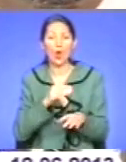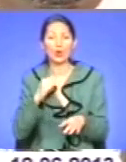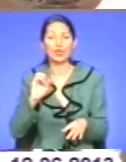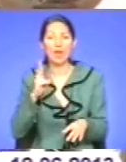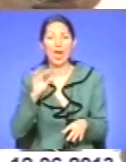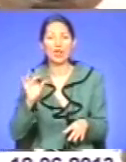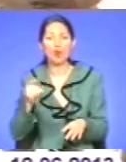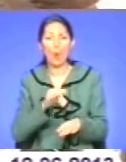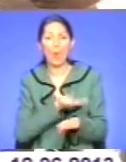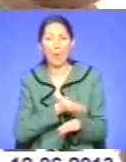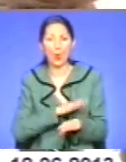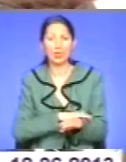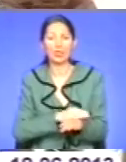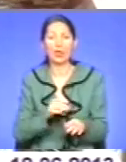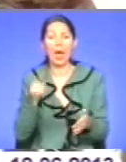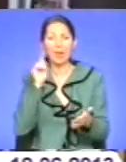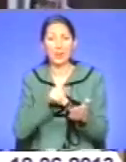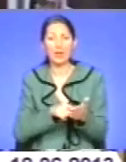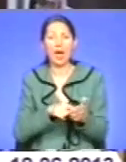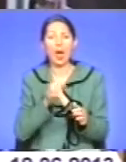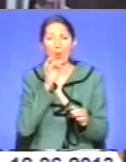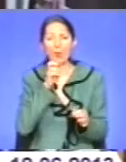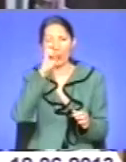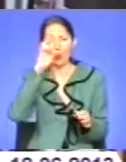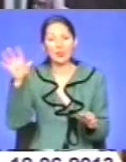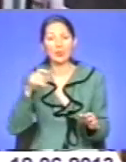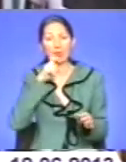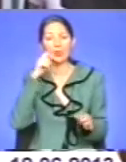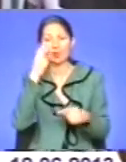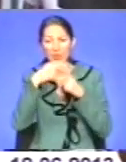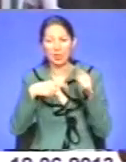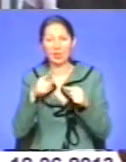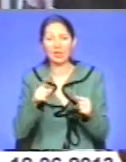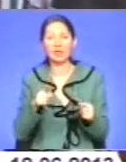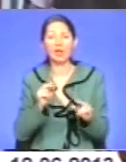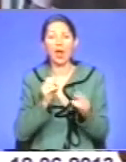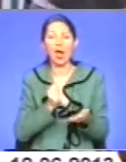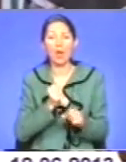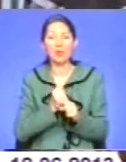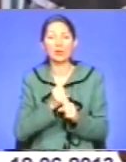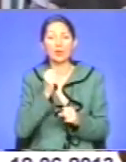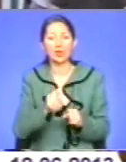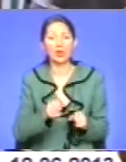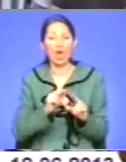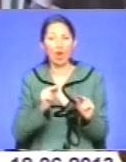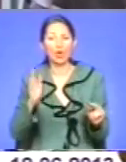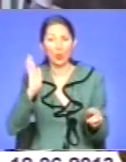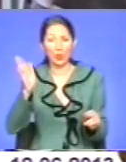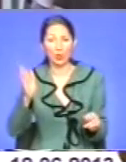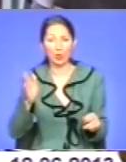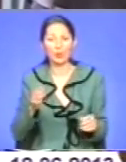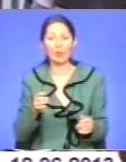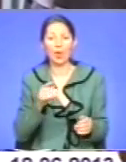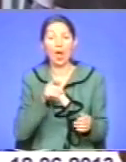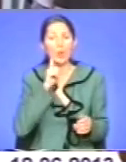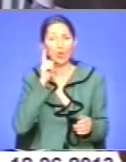та працевлаштування школярів у майбутньому. Цікавість цього заходу в тому, що молоді люди себе можуть проявити саме у творчому нахилі, і той, хто